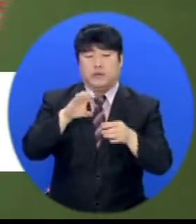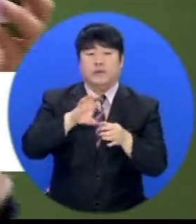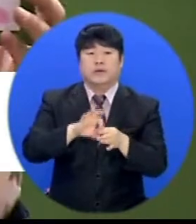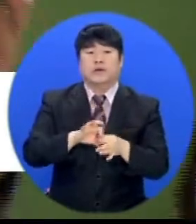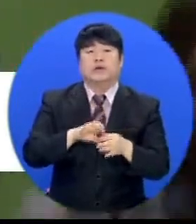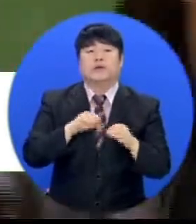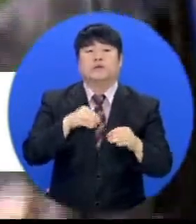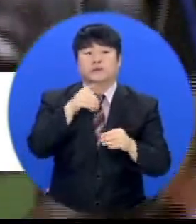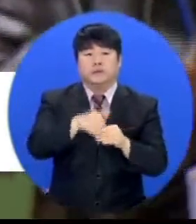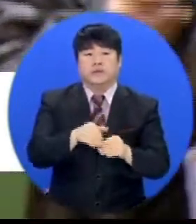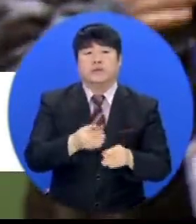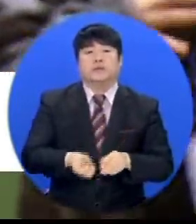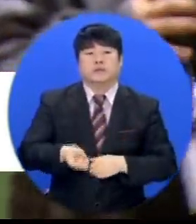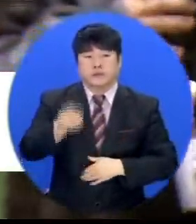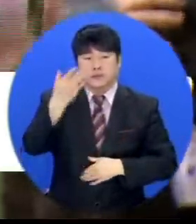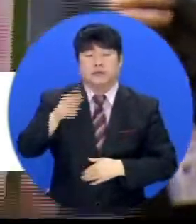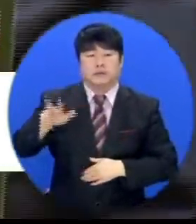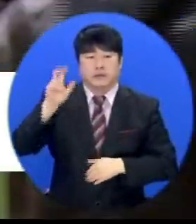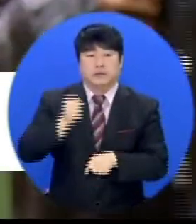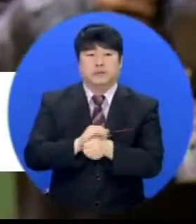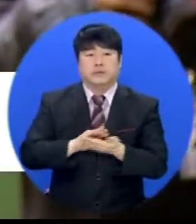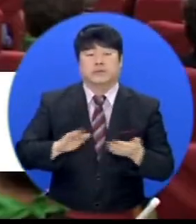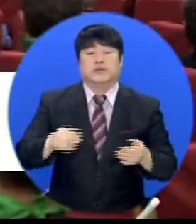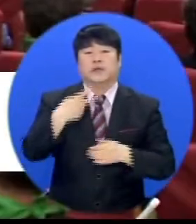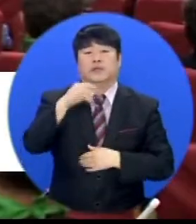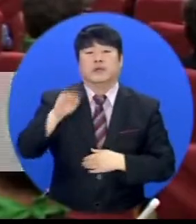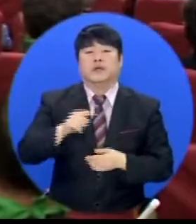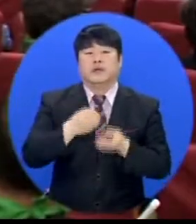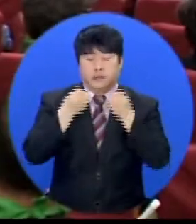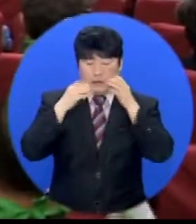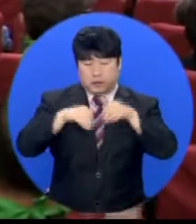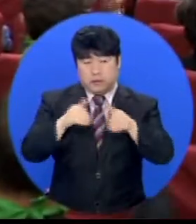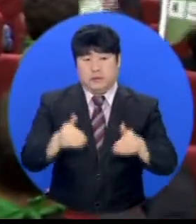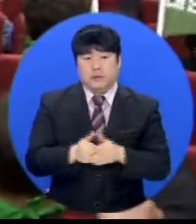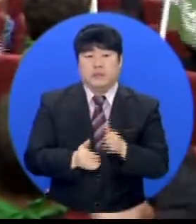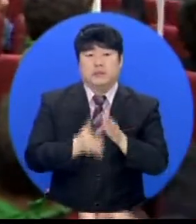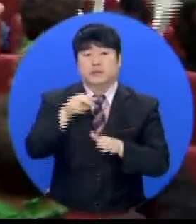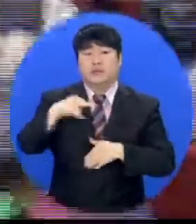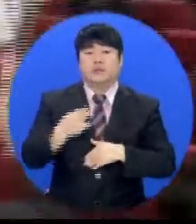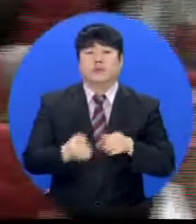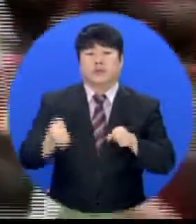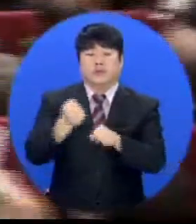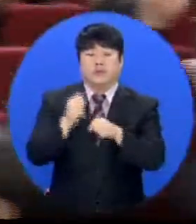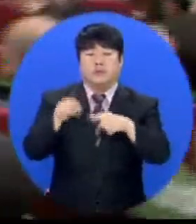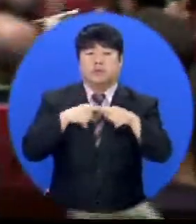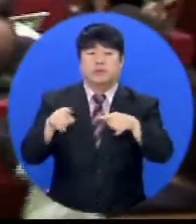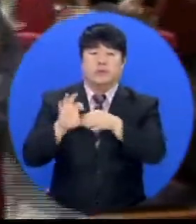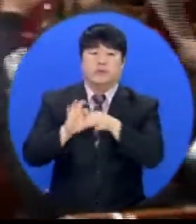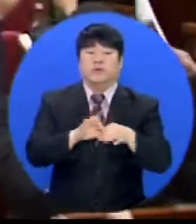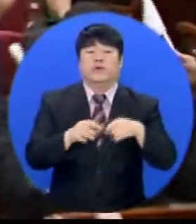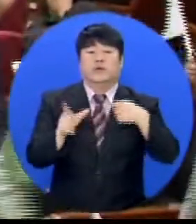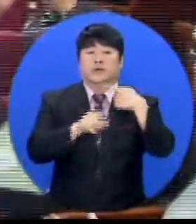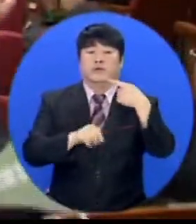다짐할 예정입니다. 대한신당은 시도당 창당대회를 잇따라 연 뒤 다음 달 12일